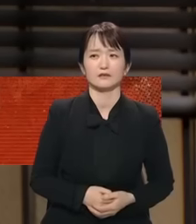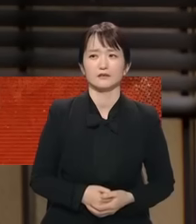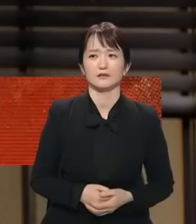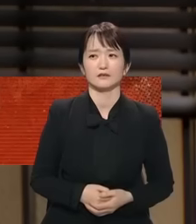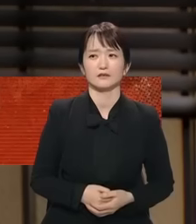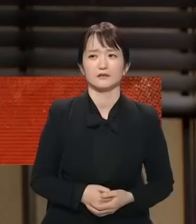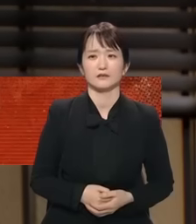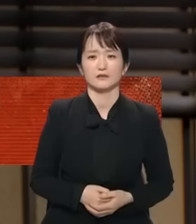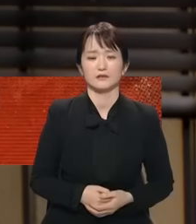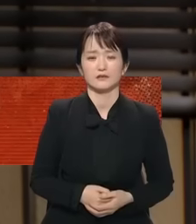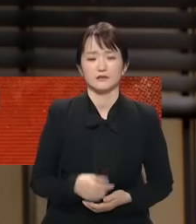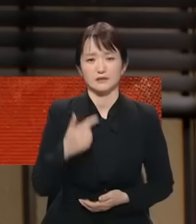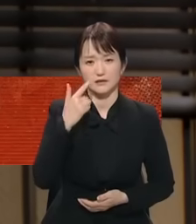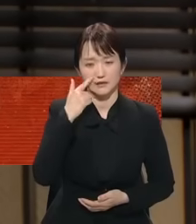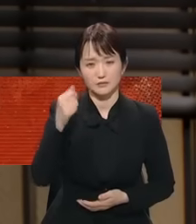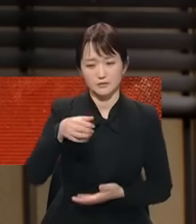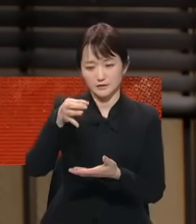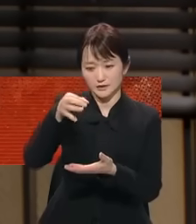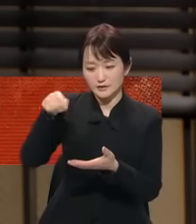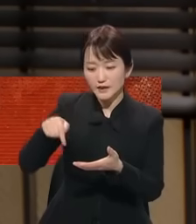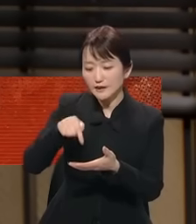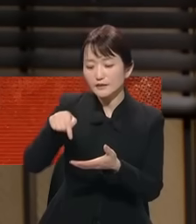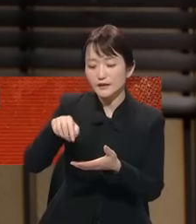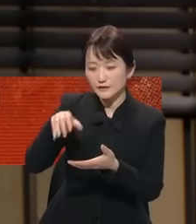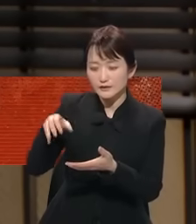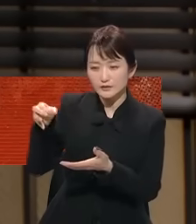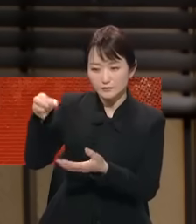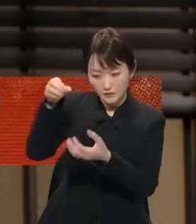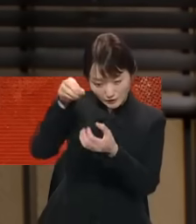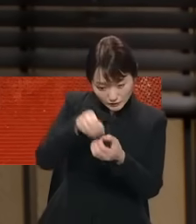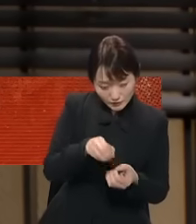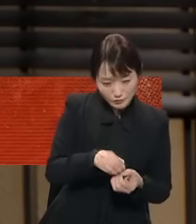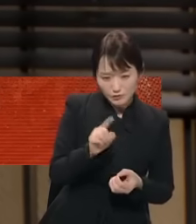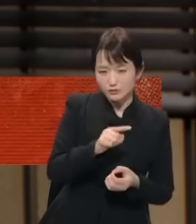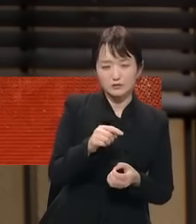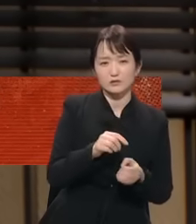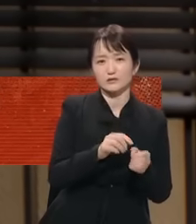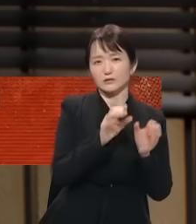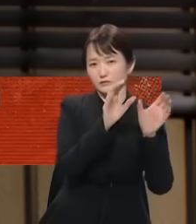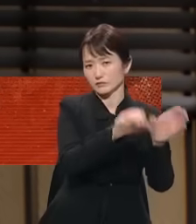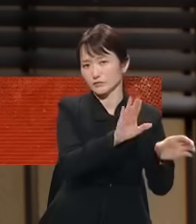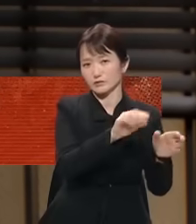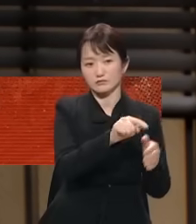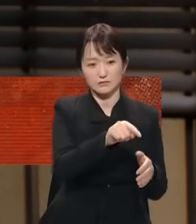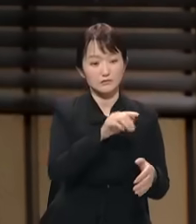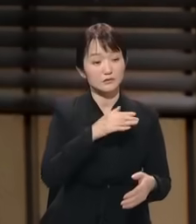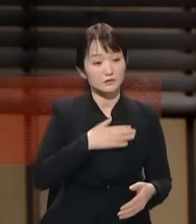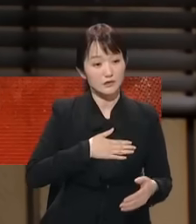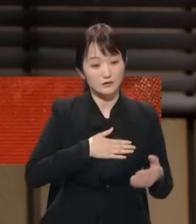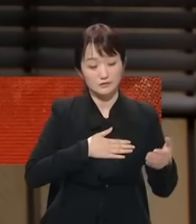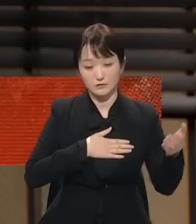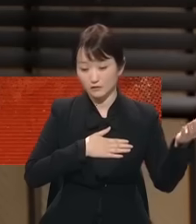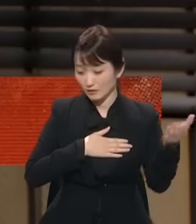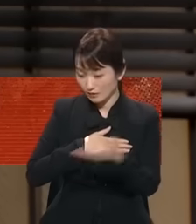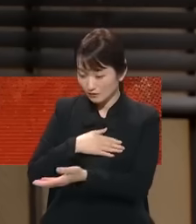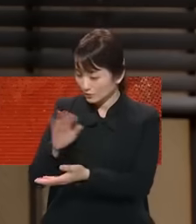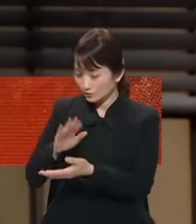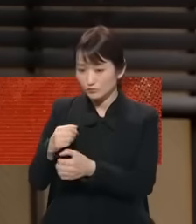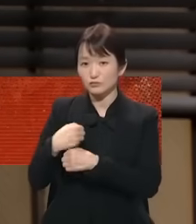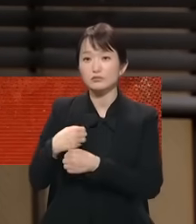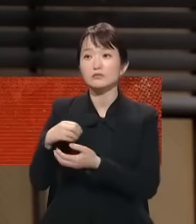재산 내에서만 이 상속을 받게끔 해서 아무 책임을 안 졌고 그 사실을 알려주지 않았던 거예요. 군대 그러니까